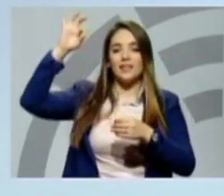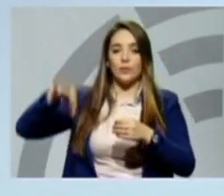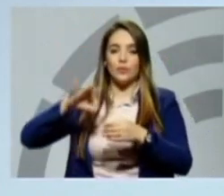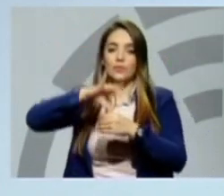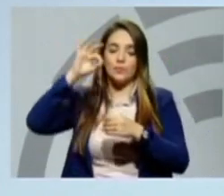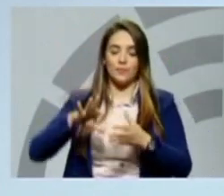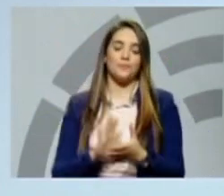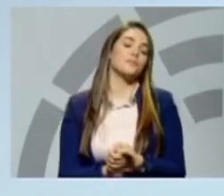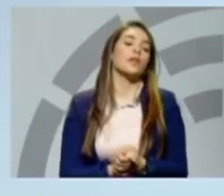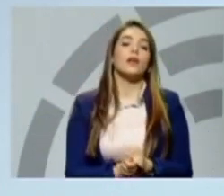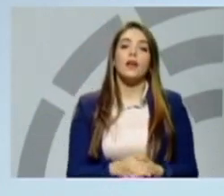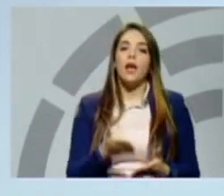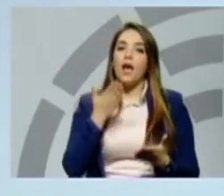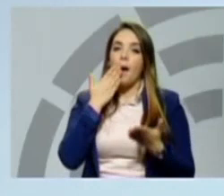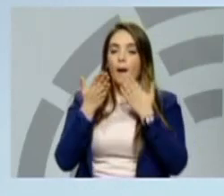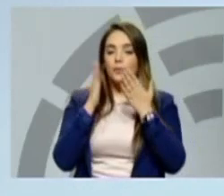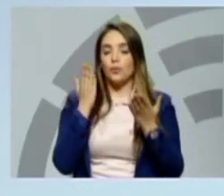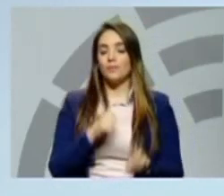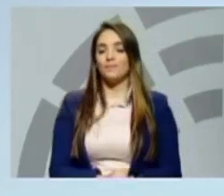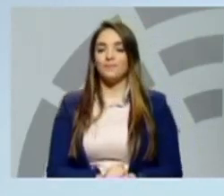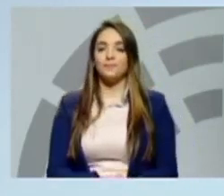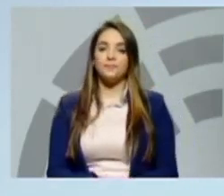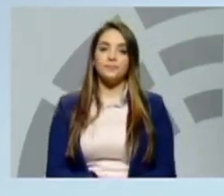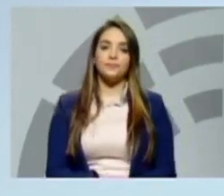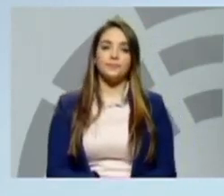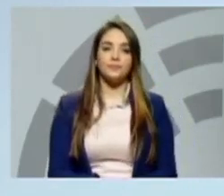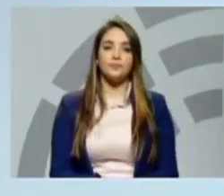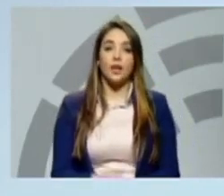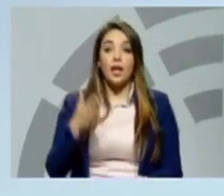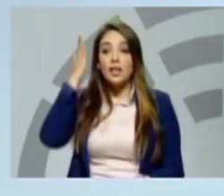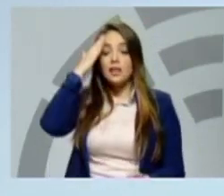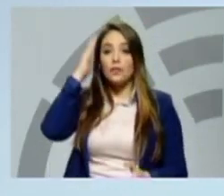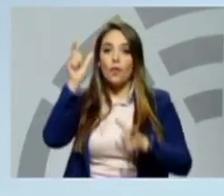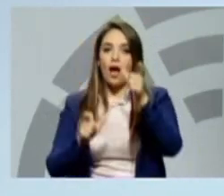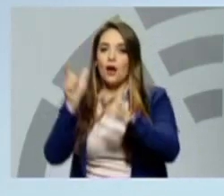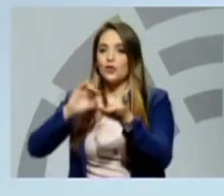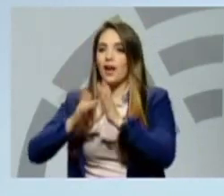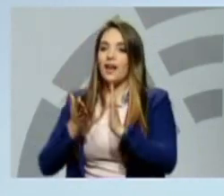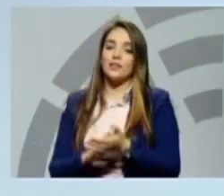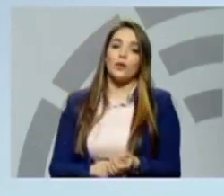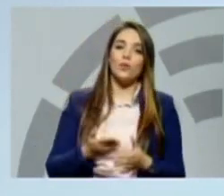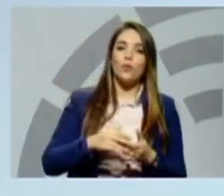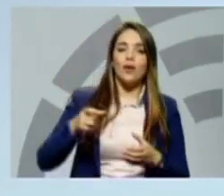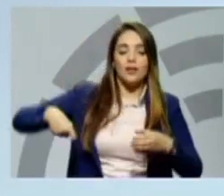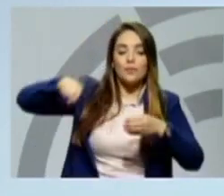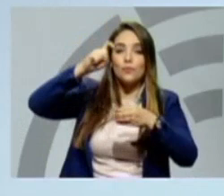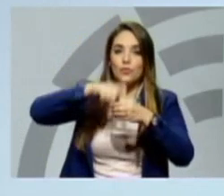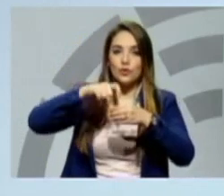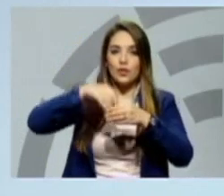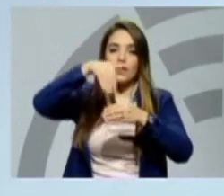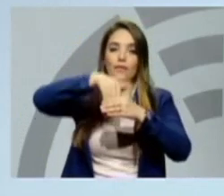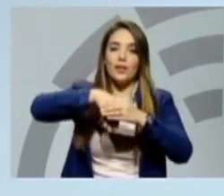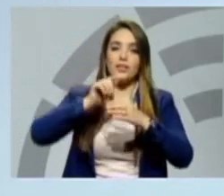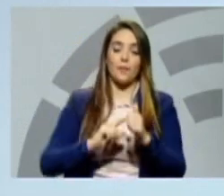على العمل وبذل الذات شكرا لكم تعرفوا اللي ترشح المجلس النواب القادم كان لي سببين